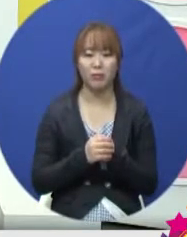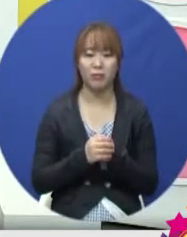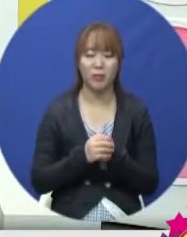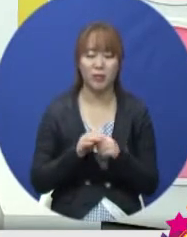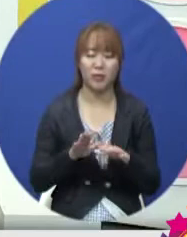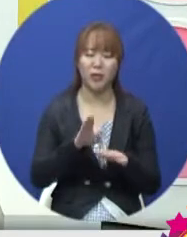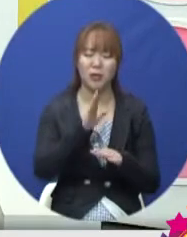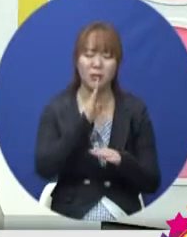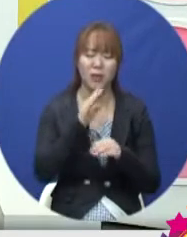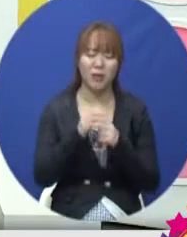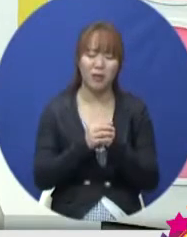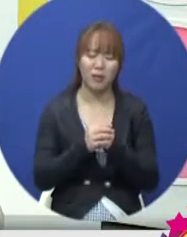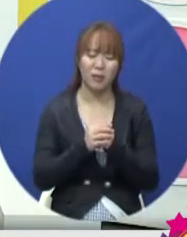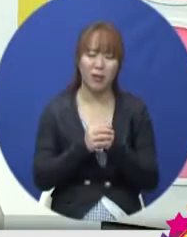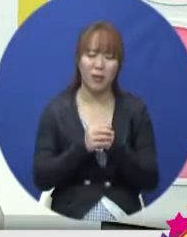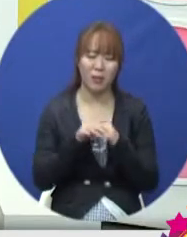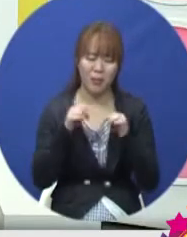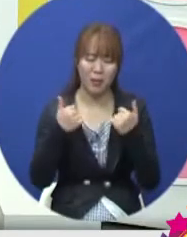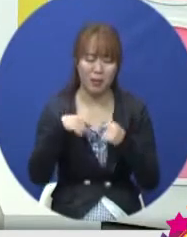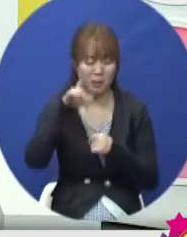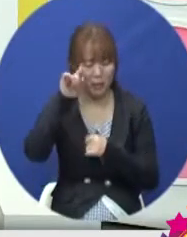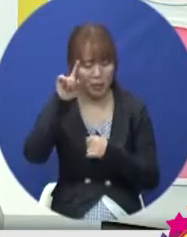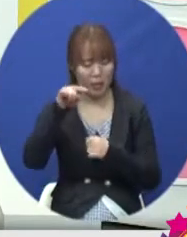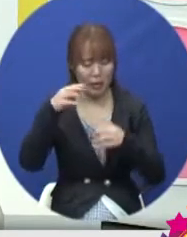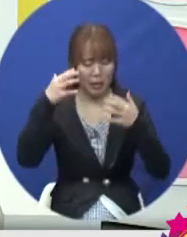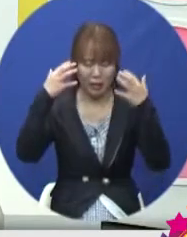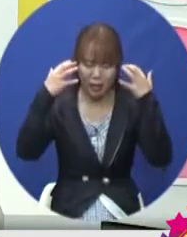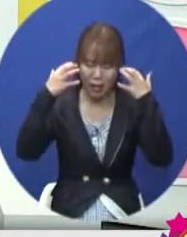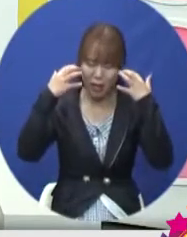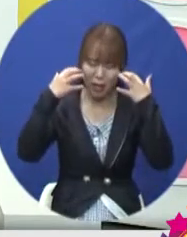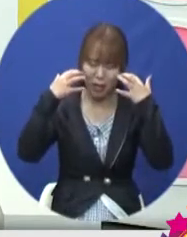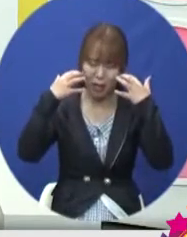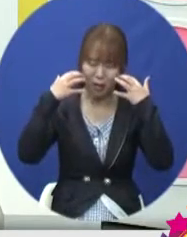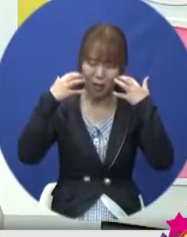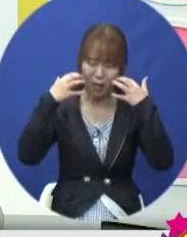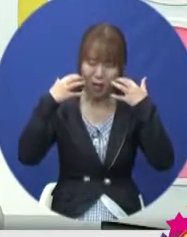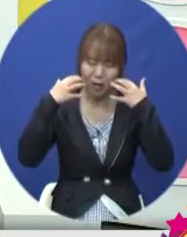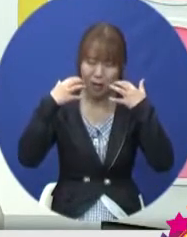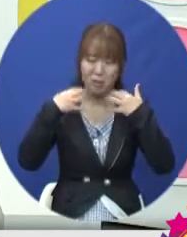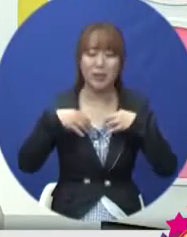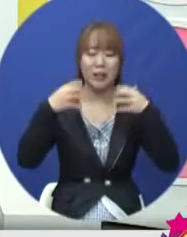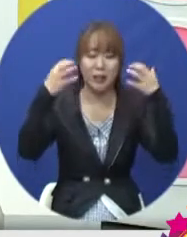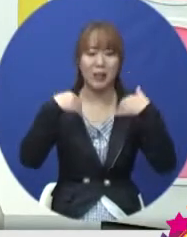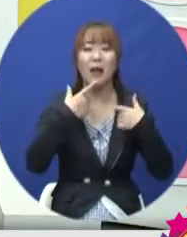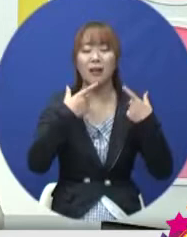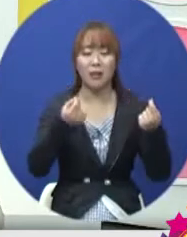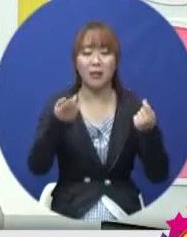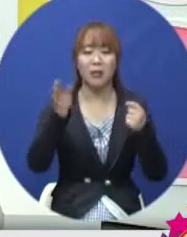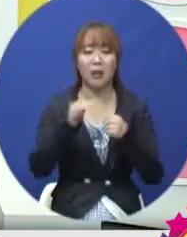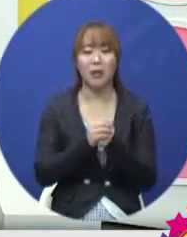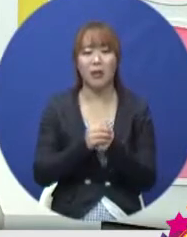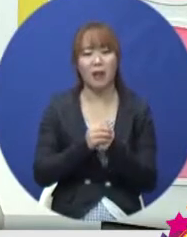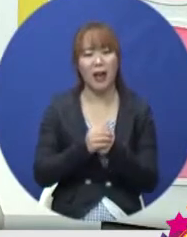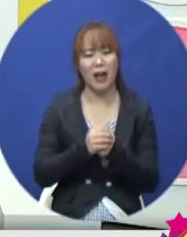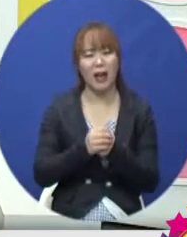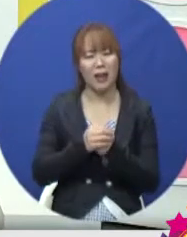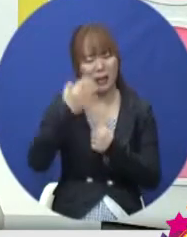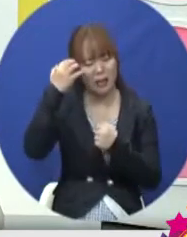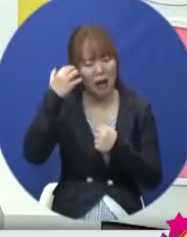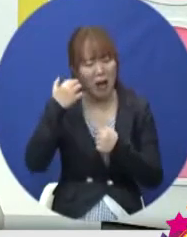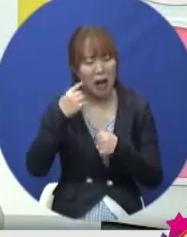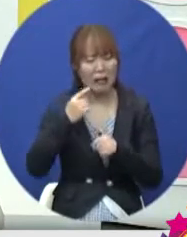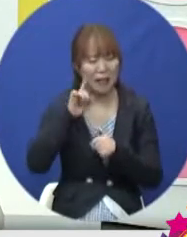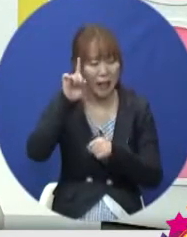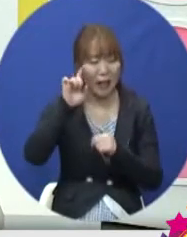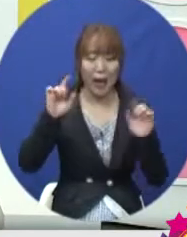여름입니다. 정말 이렇게 매일매일 뜨거운 해가 내리쬐는 여름인데 네. 그렇다고 막 더워 짜증나